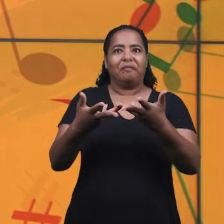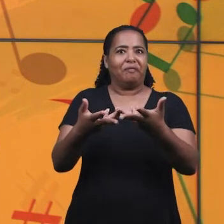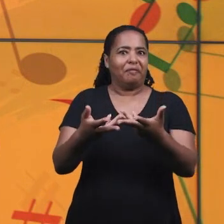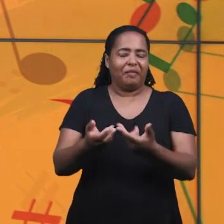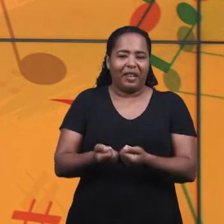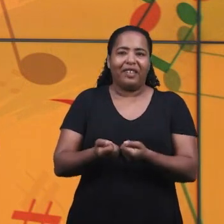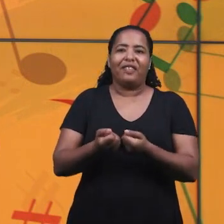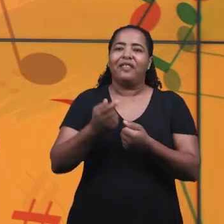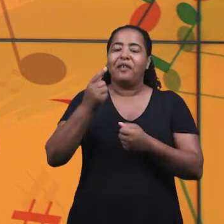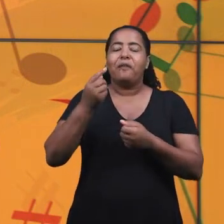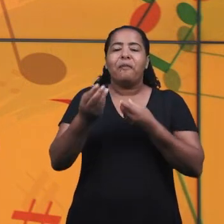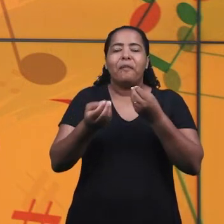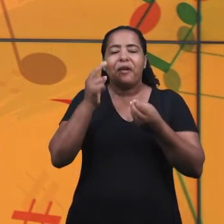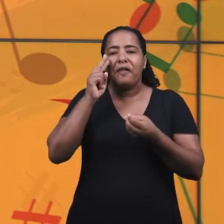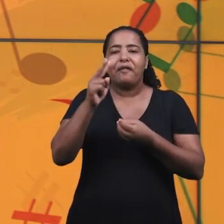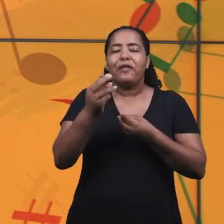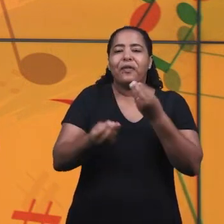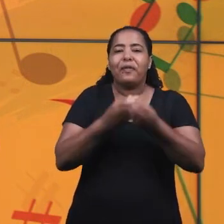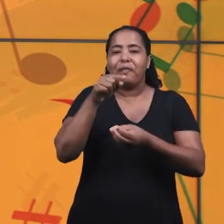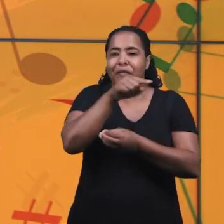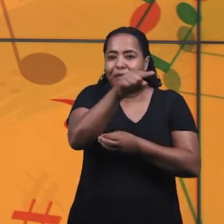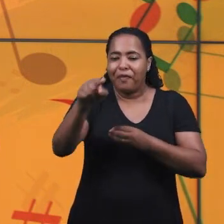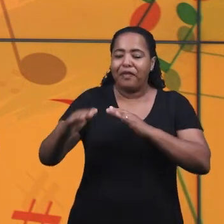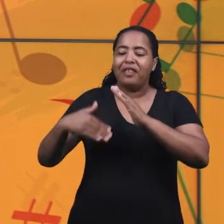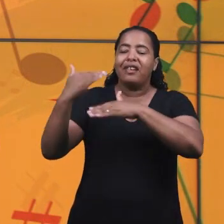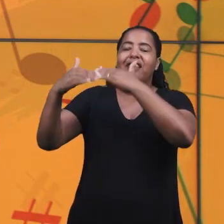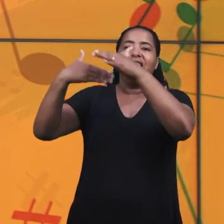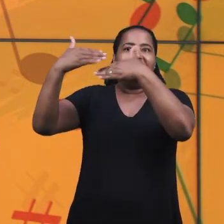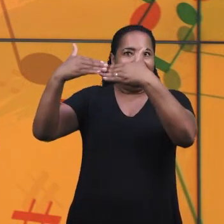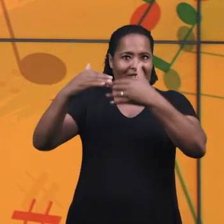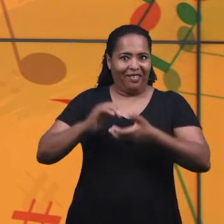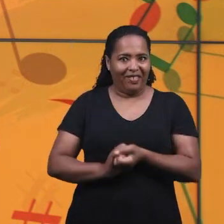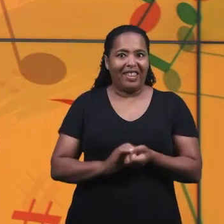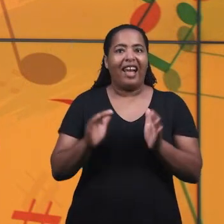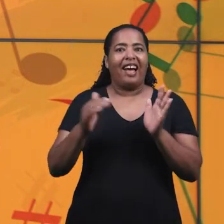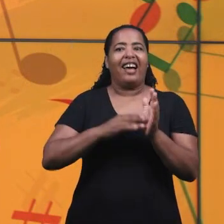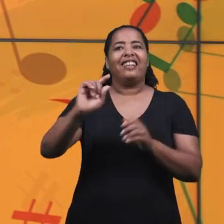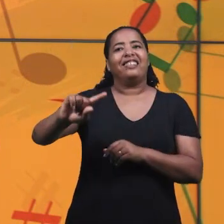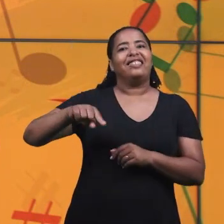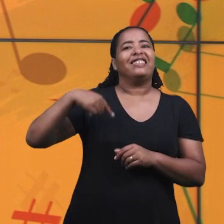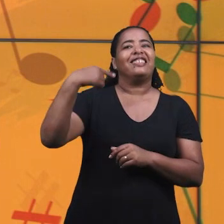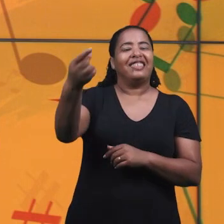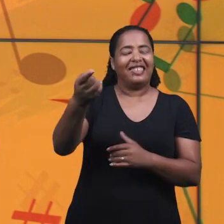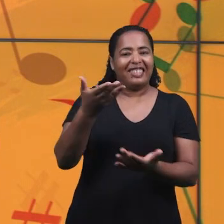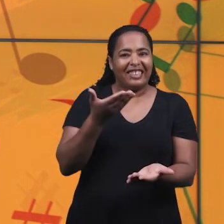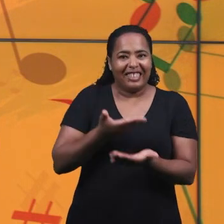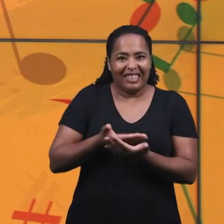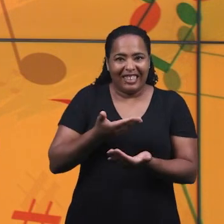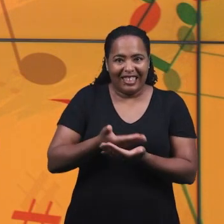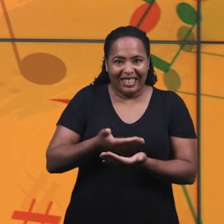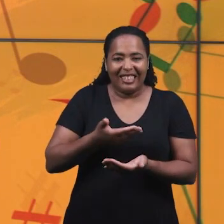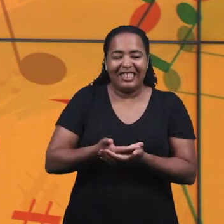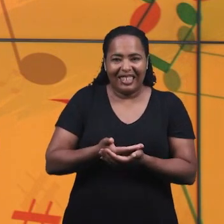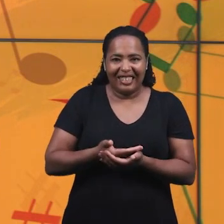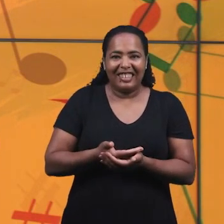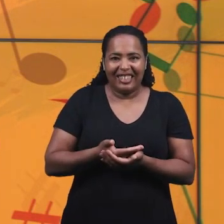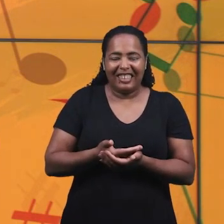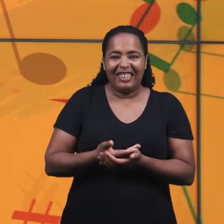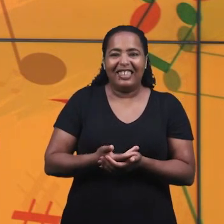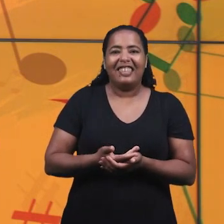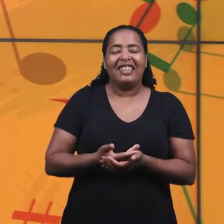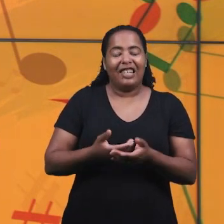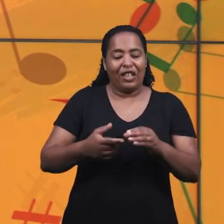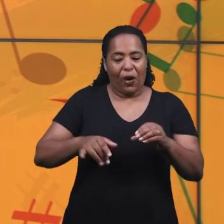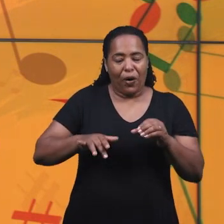merveilleux pour voir votre développement. Donc, à la prochaine étude,